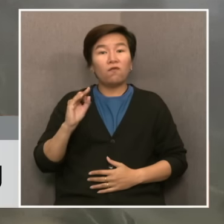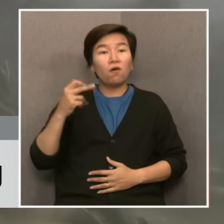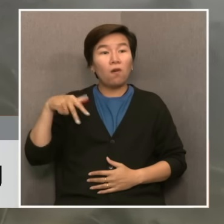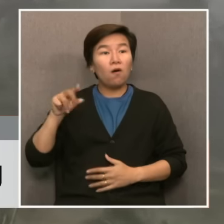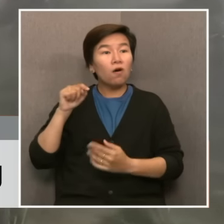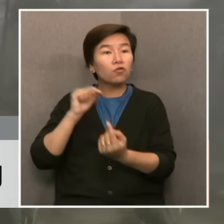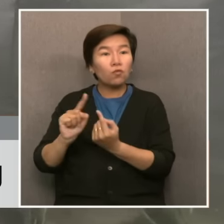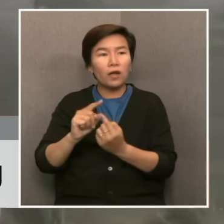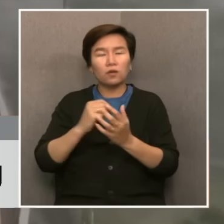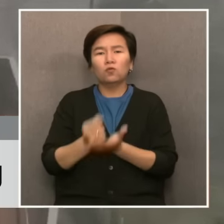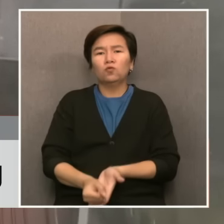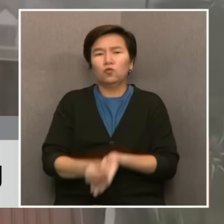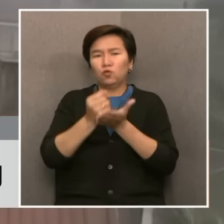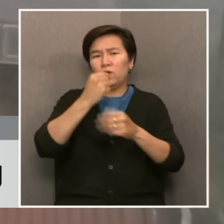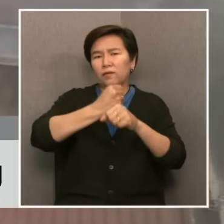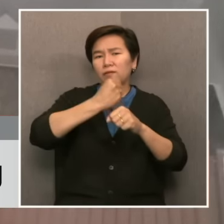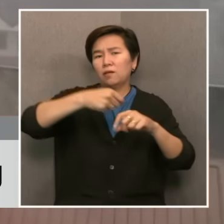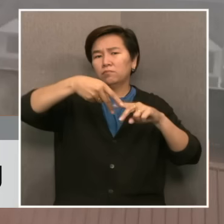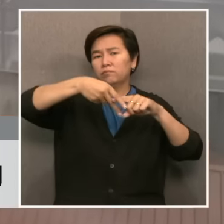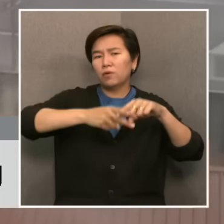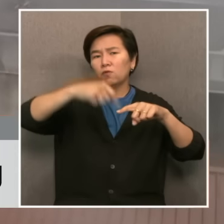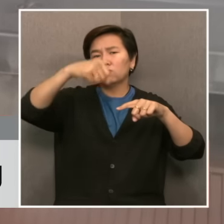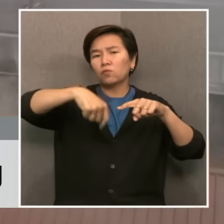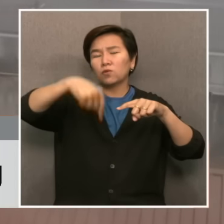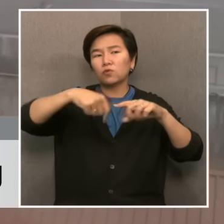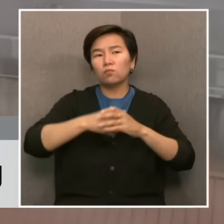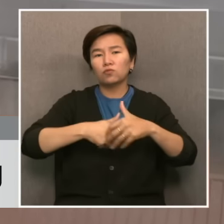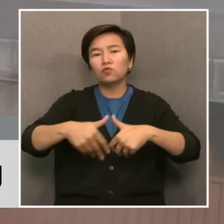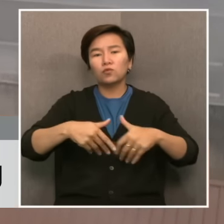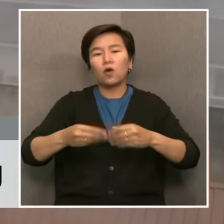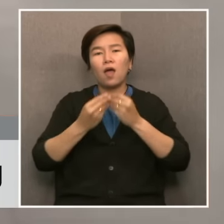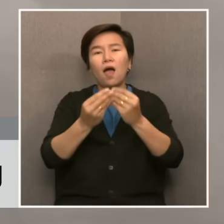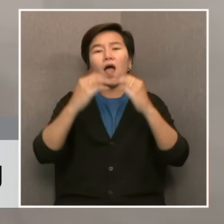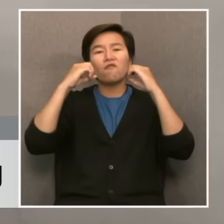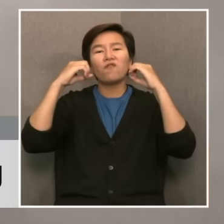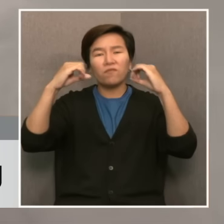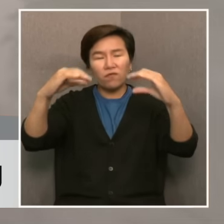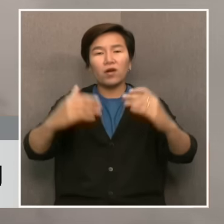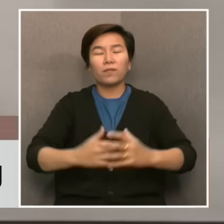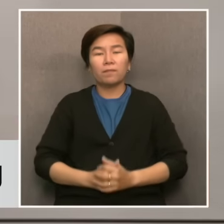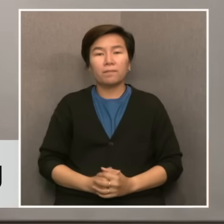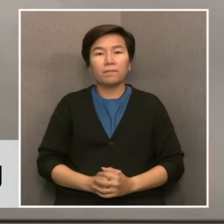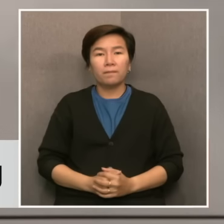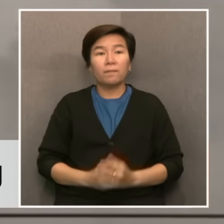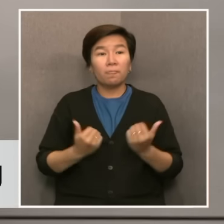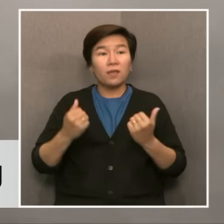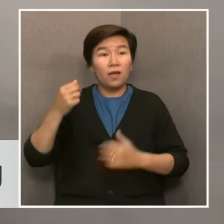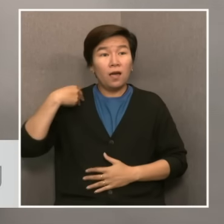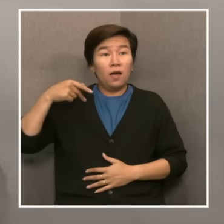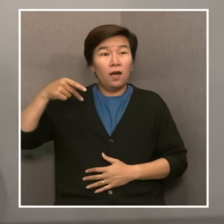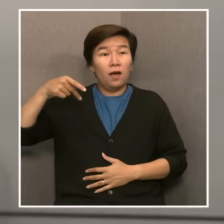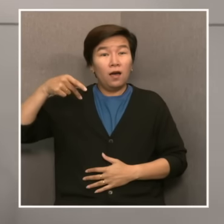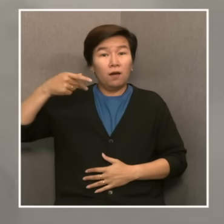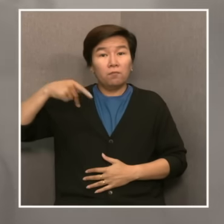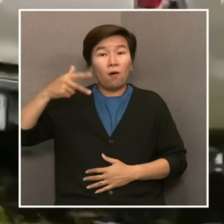ติดตั้งเสาไฟฟ้าเพื่อจ่ายกระแสไฟฟ้าให้กับประชาชนโดยเร็วสำนักงานปภ.จังหวัดแพร่รายงานเบื้องต้นว่ามีพื้นที่ประสบว